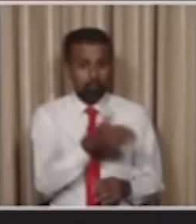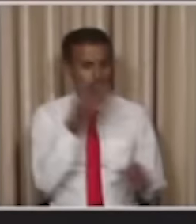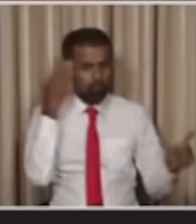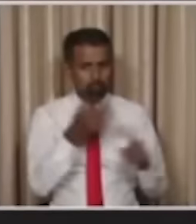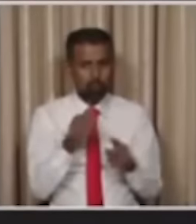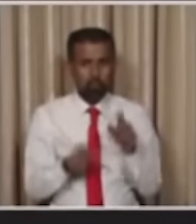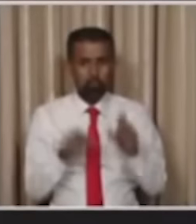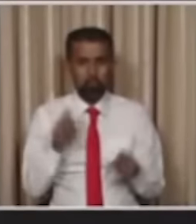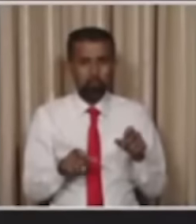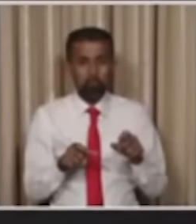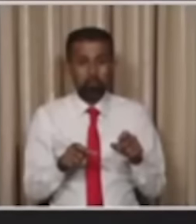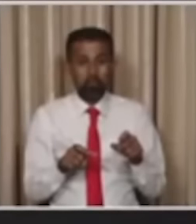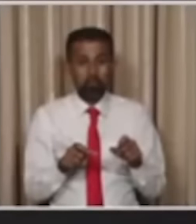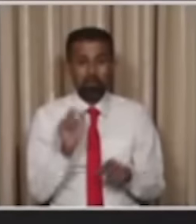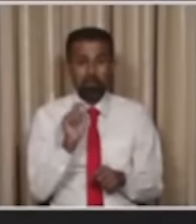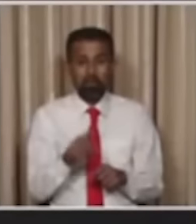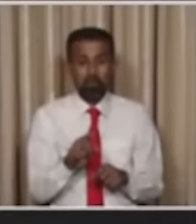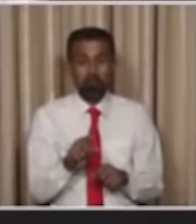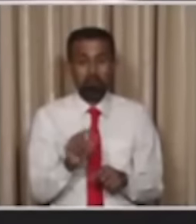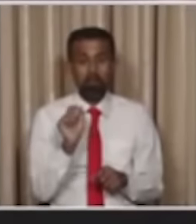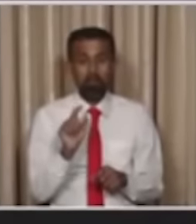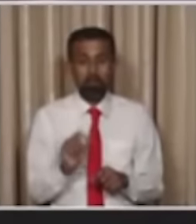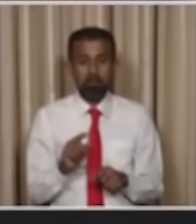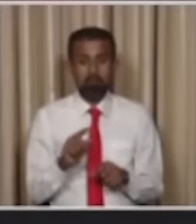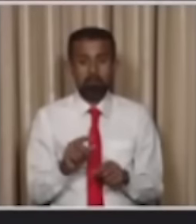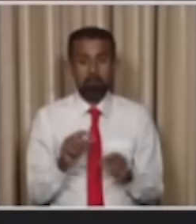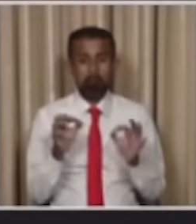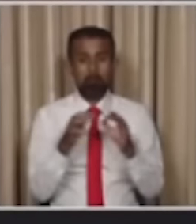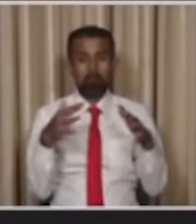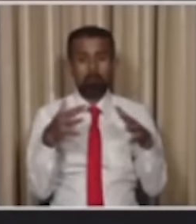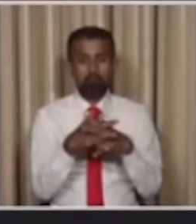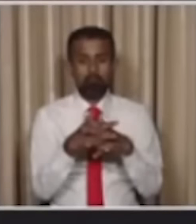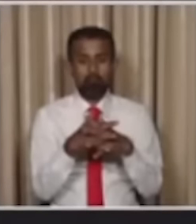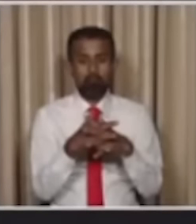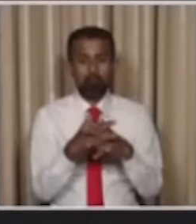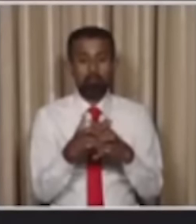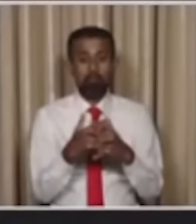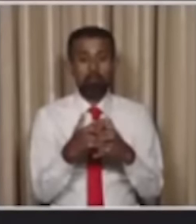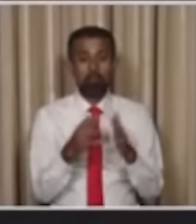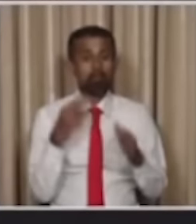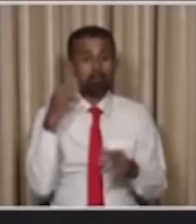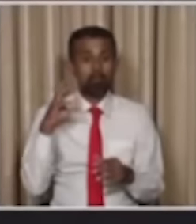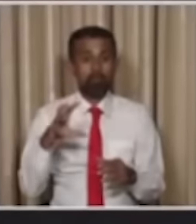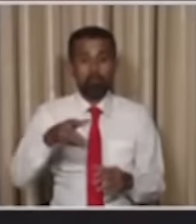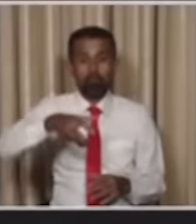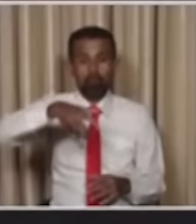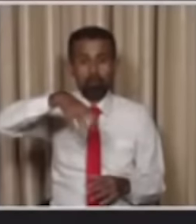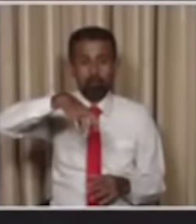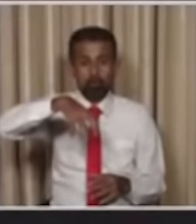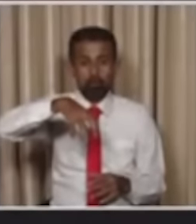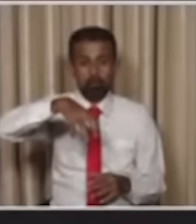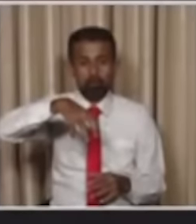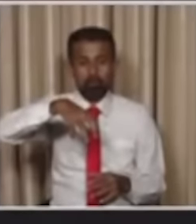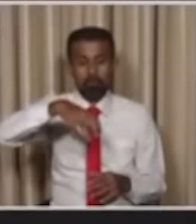ජනතා ව්‍යාපාරයේ නමින් තමයි නොමිනේෂන් දුන්නේ බණ්ඩාරවෙලට. ලකුණ ටැප් එක වහන්න පිළිතුරක් බණ්ඩාරවෙල